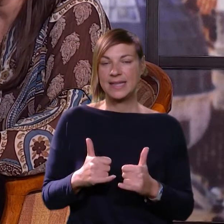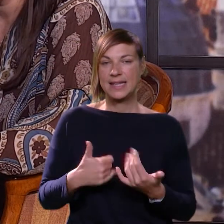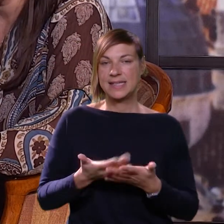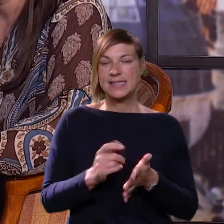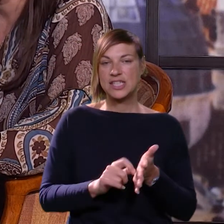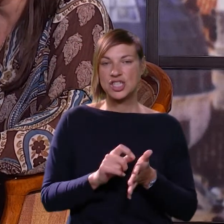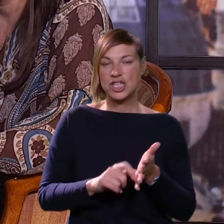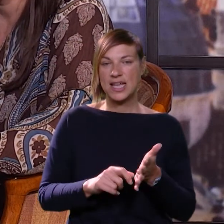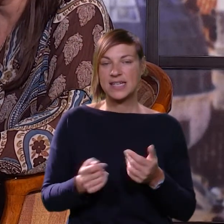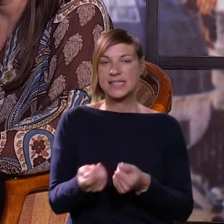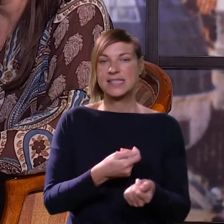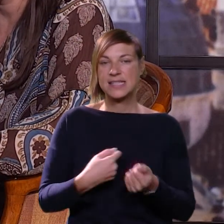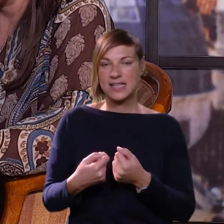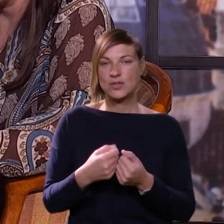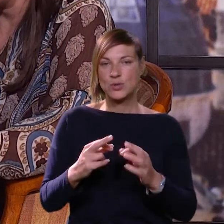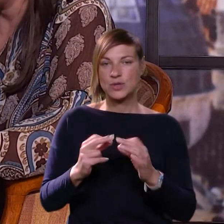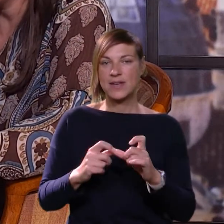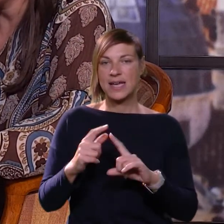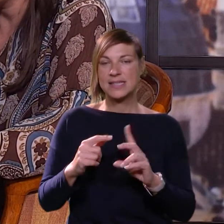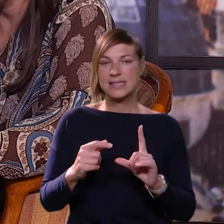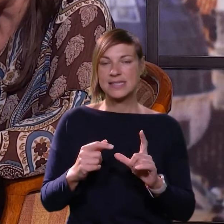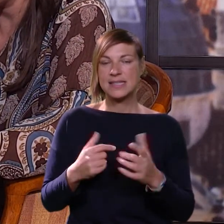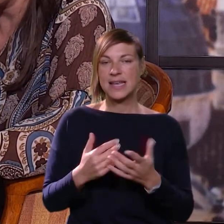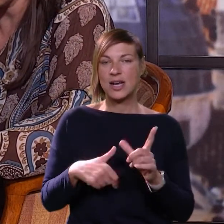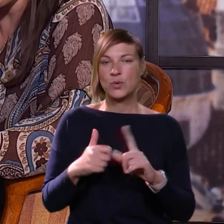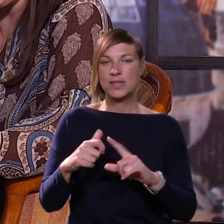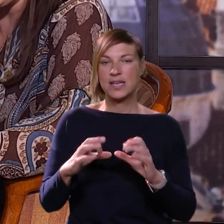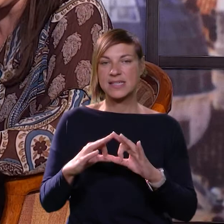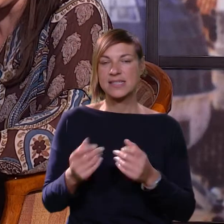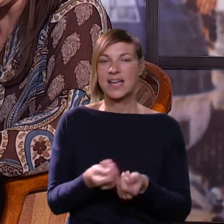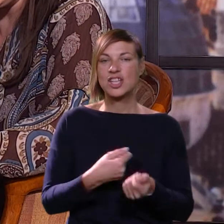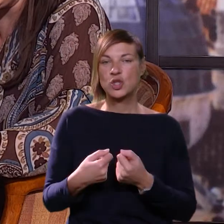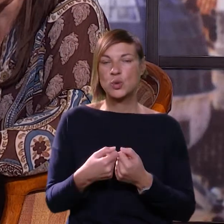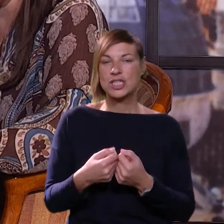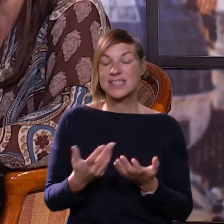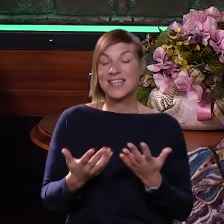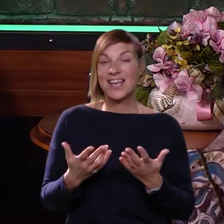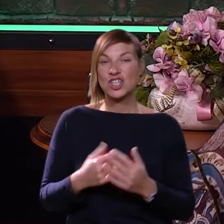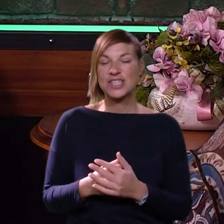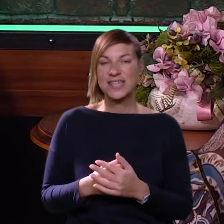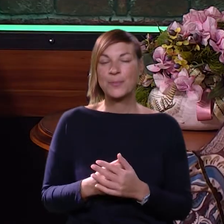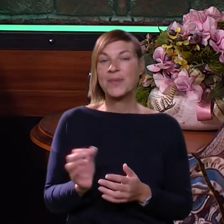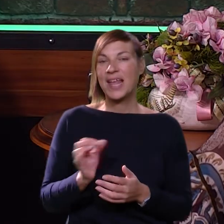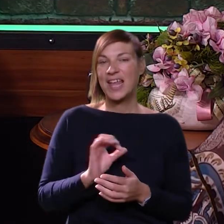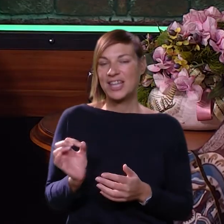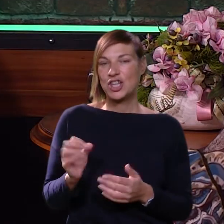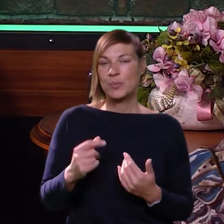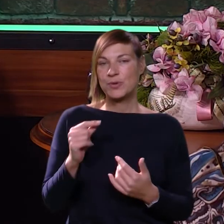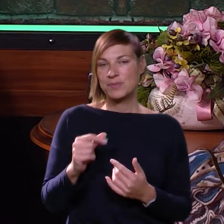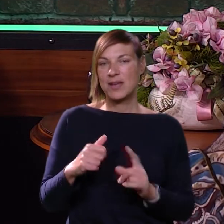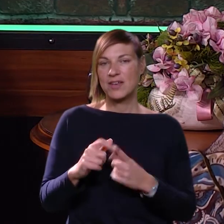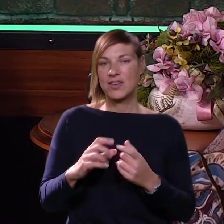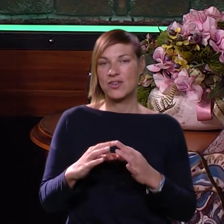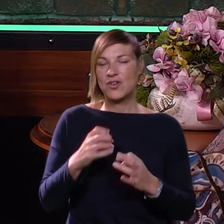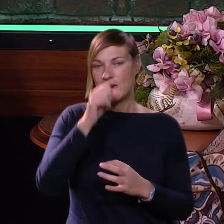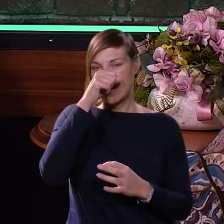Danas si članica društva Aster, lutkarska družina, mm-hmm. Kako ste? Pa dobro smo, evo malo